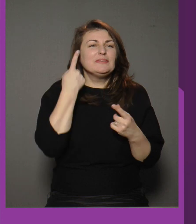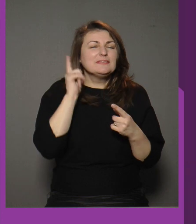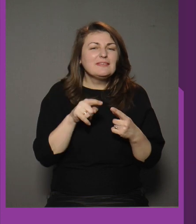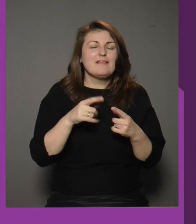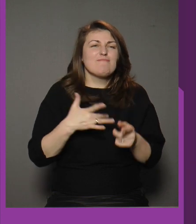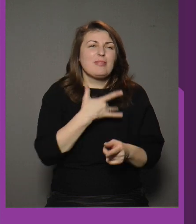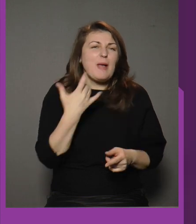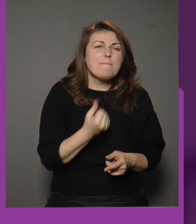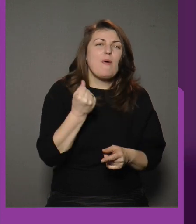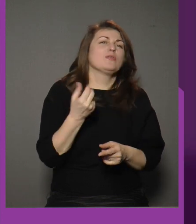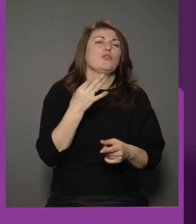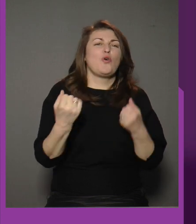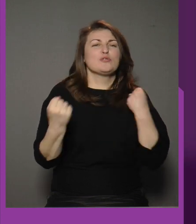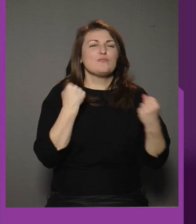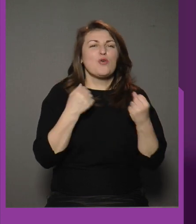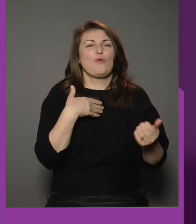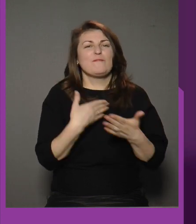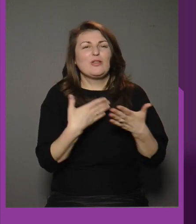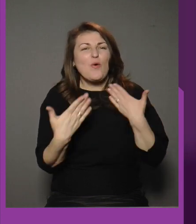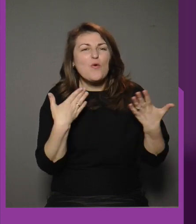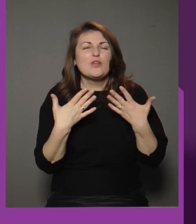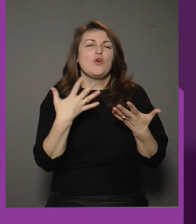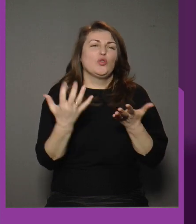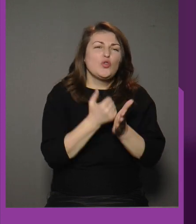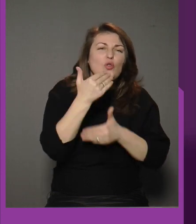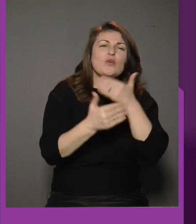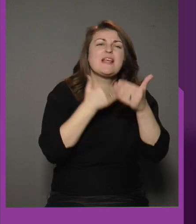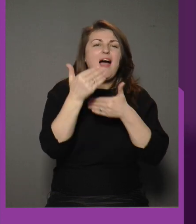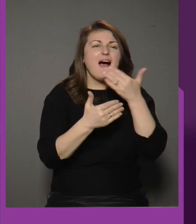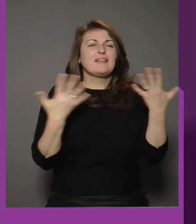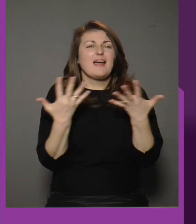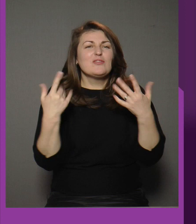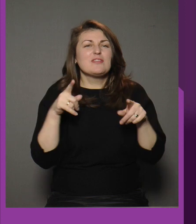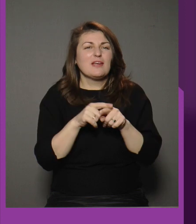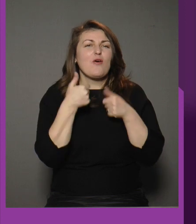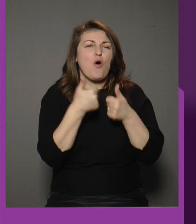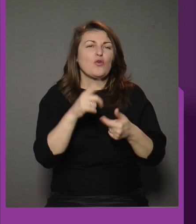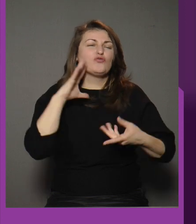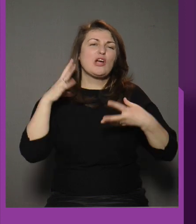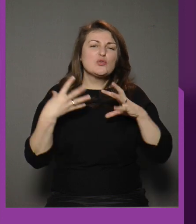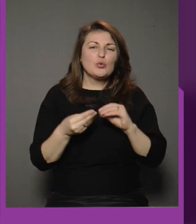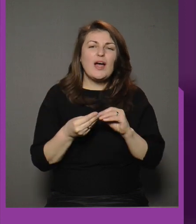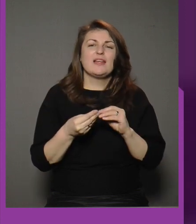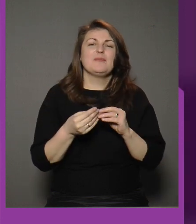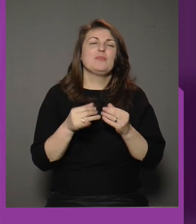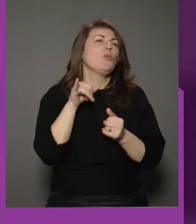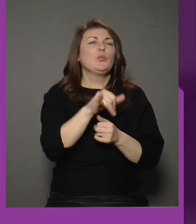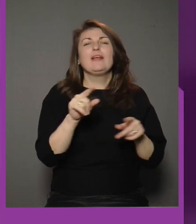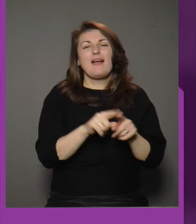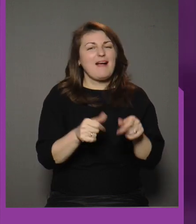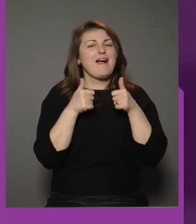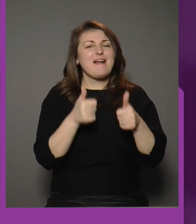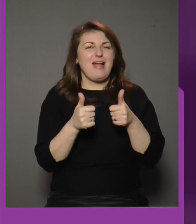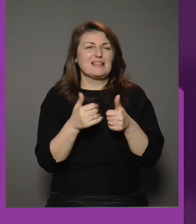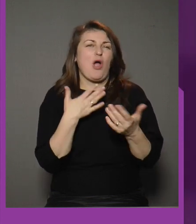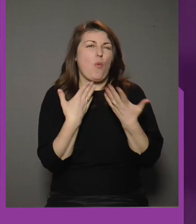напористо до спорту відноситись, досягати в ньому якихось таких хороших результатів. І, ну, у них така класна